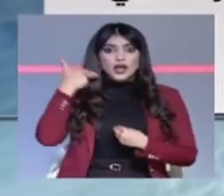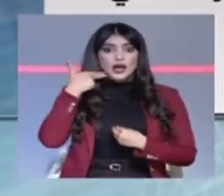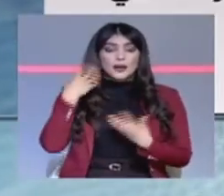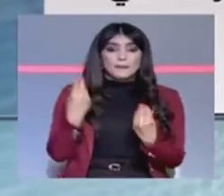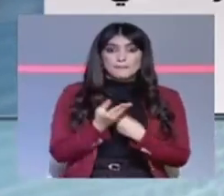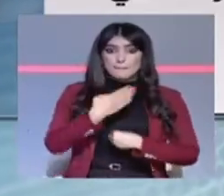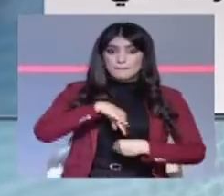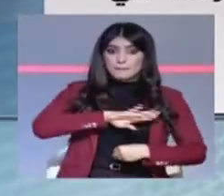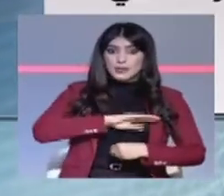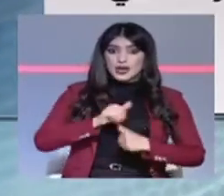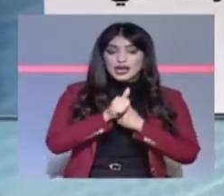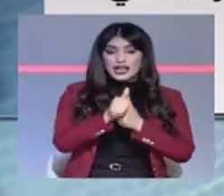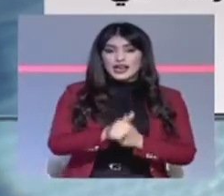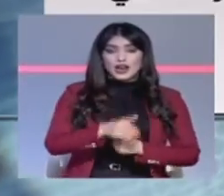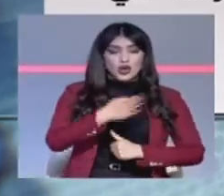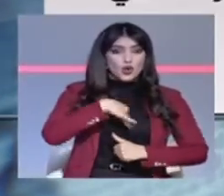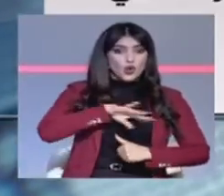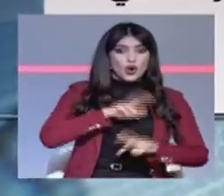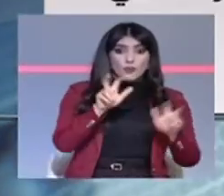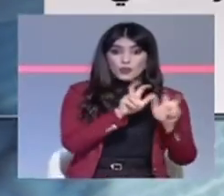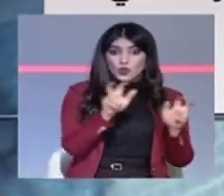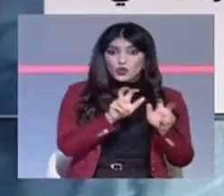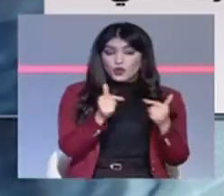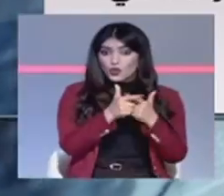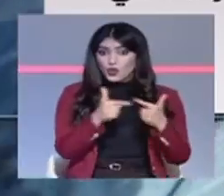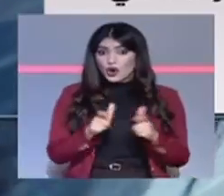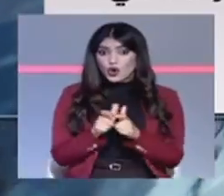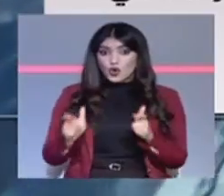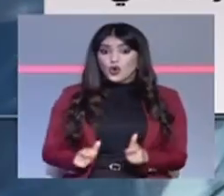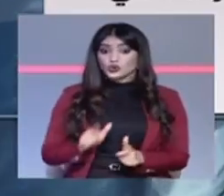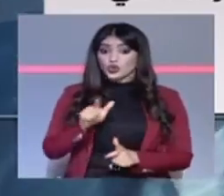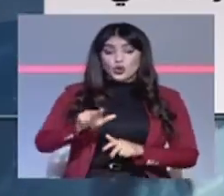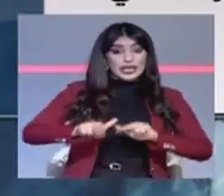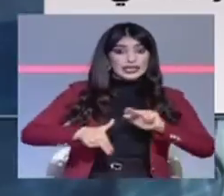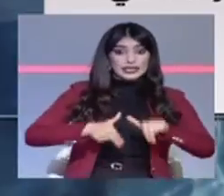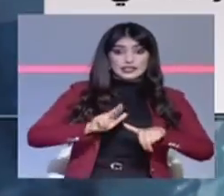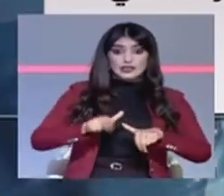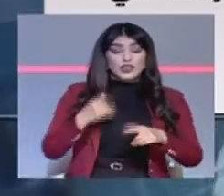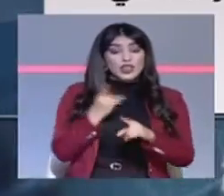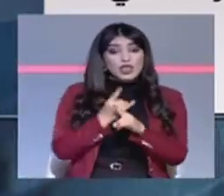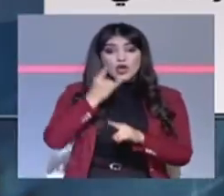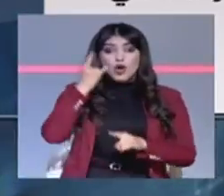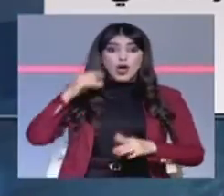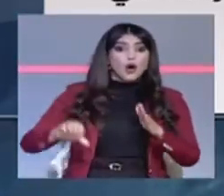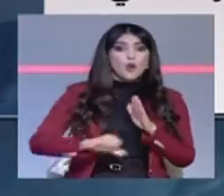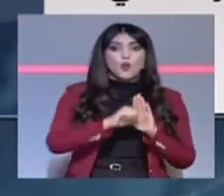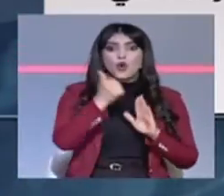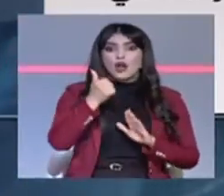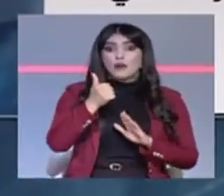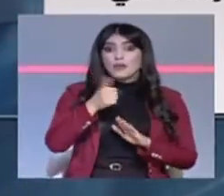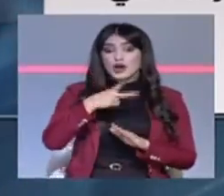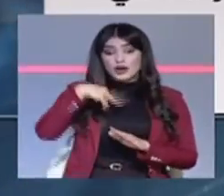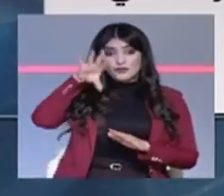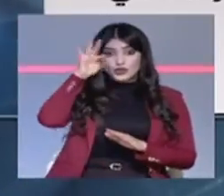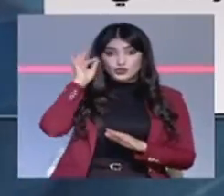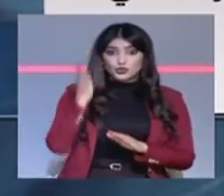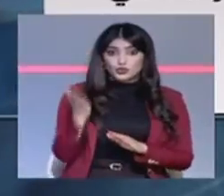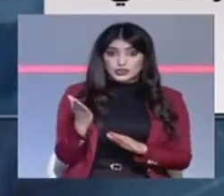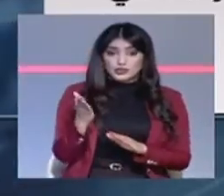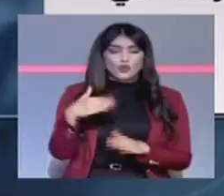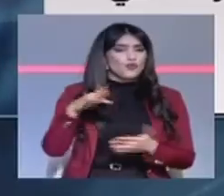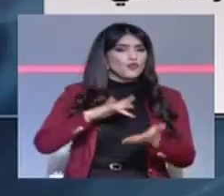ممثلي المؤسسات الاعلاميه والحكومه تعد اتفاقيه تاريخيه و خطوه غير مسبوقه في المنطقه